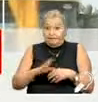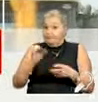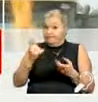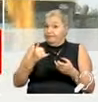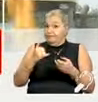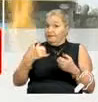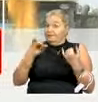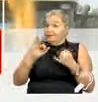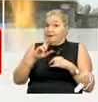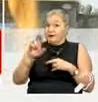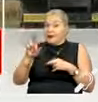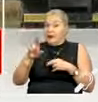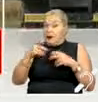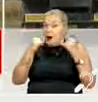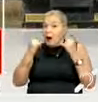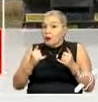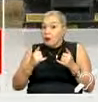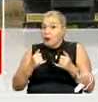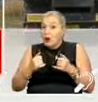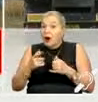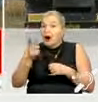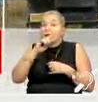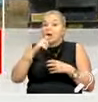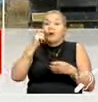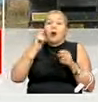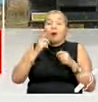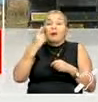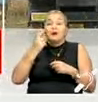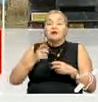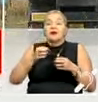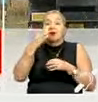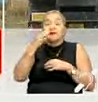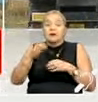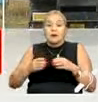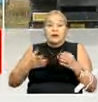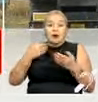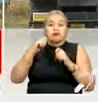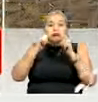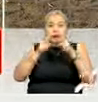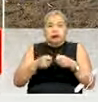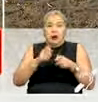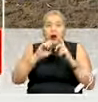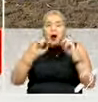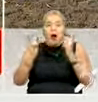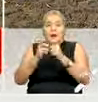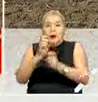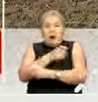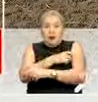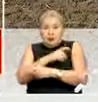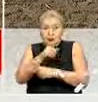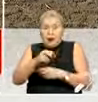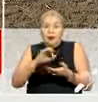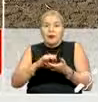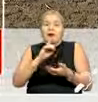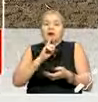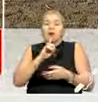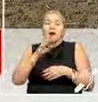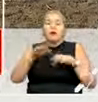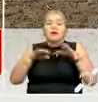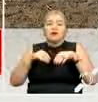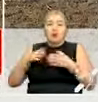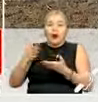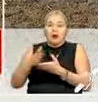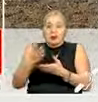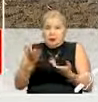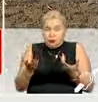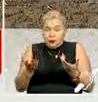de față, avem și o moțiune simplă la nivelul Camerei Deputaților depusă pe numele ministrului de resort Petru Daia.